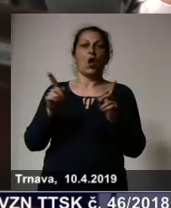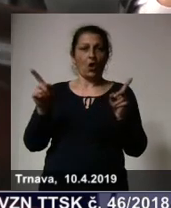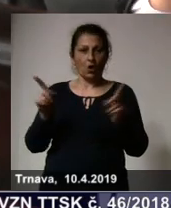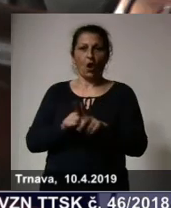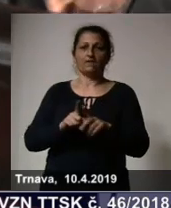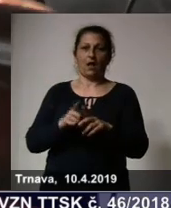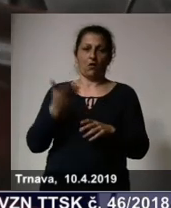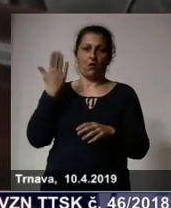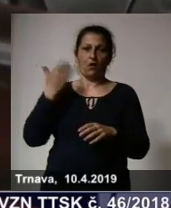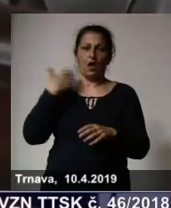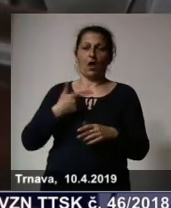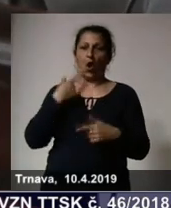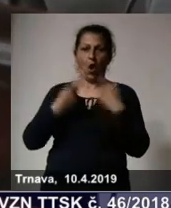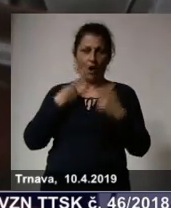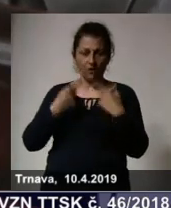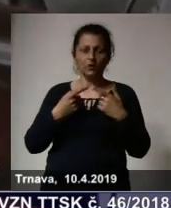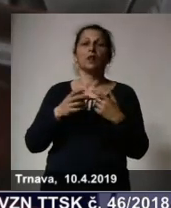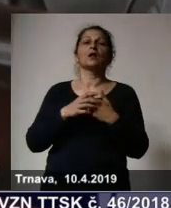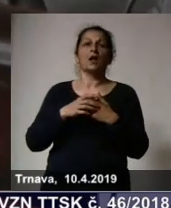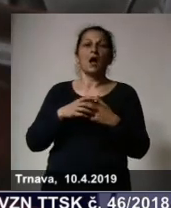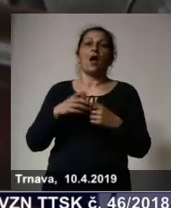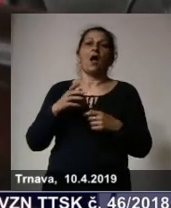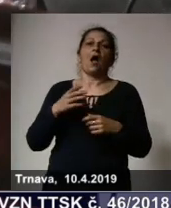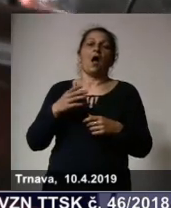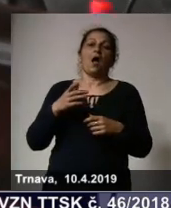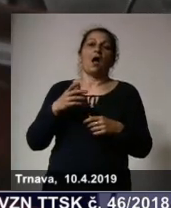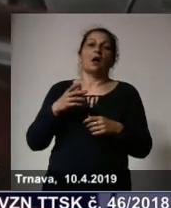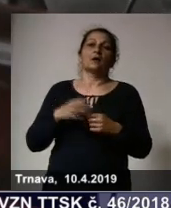sme hovorili, takže ak